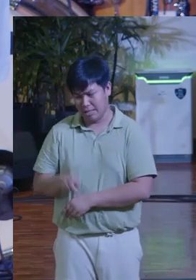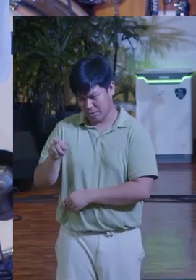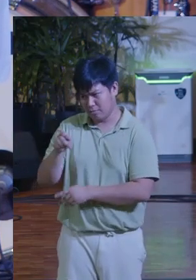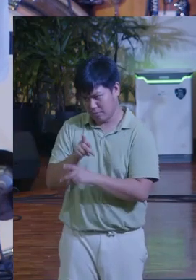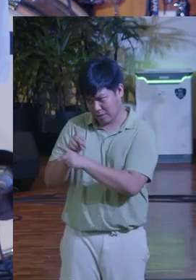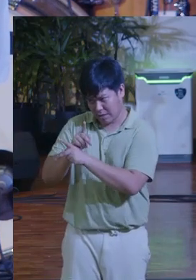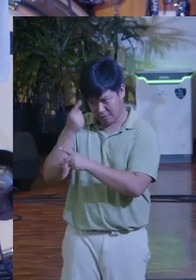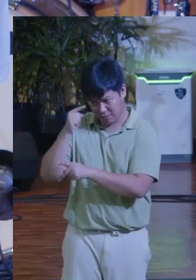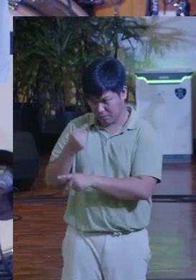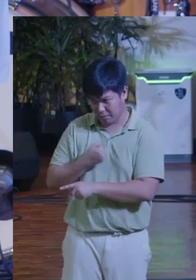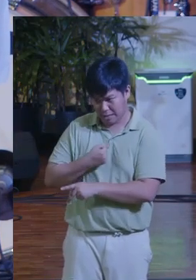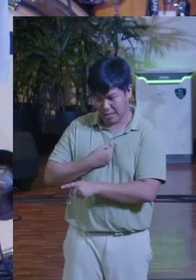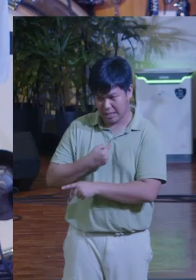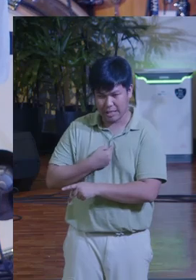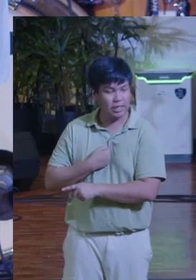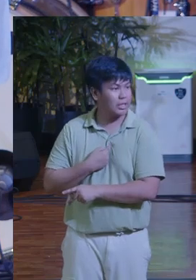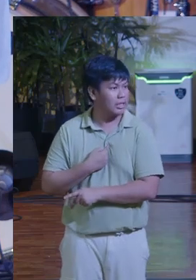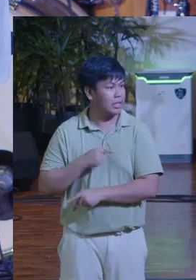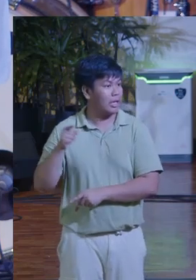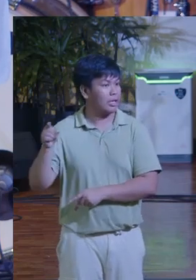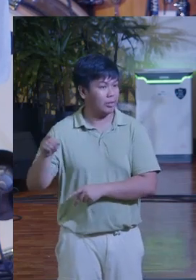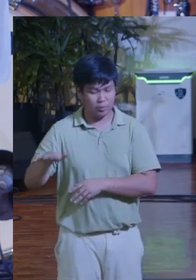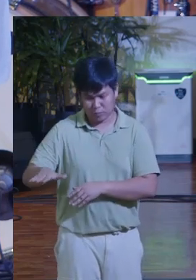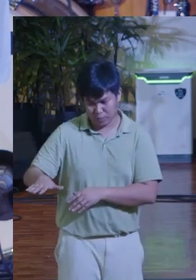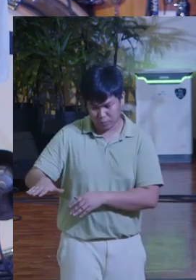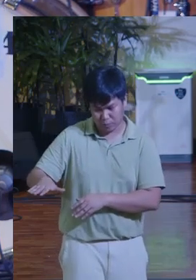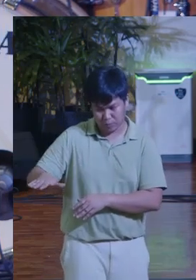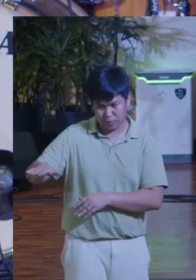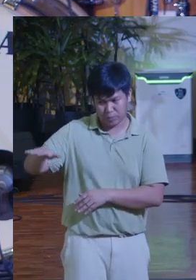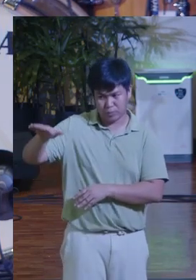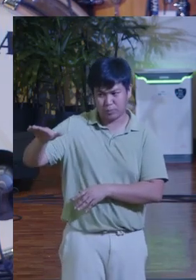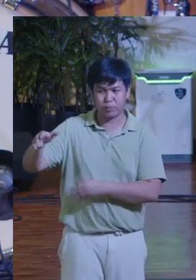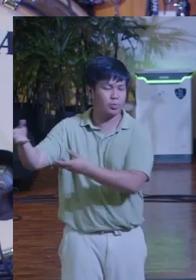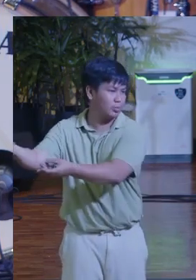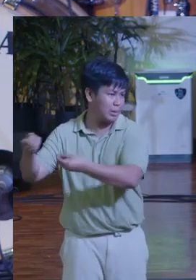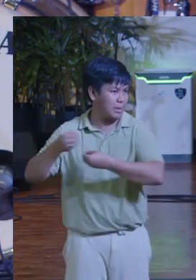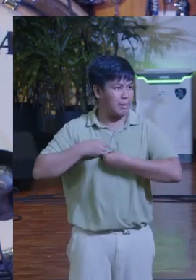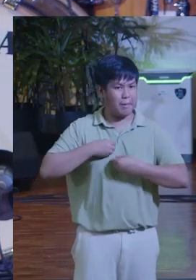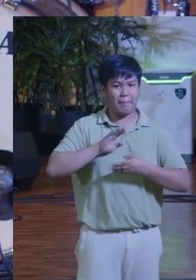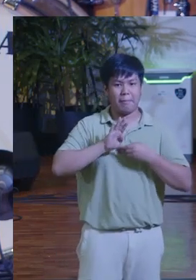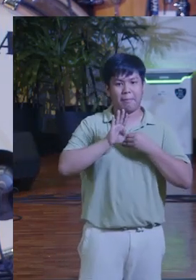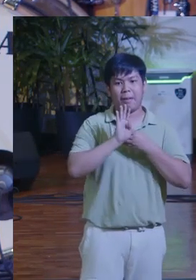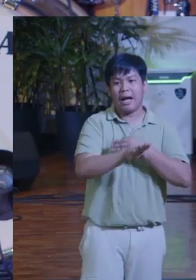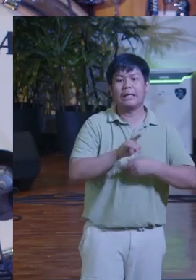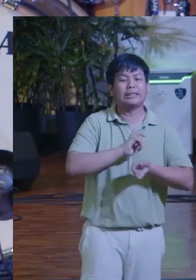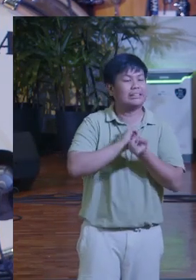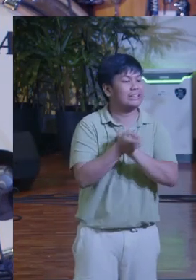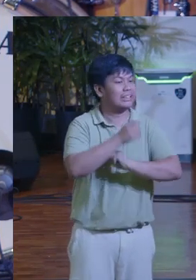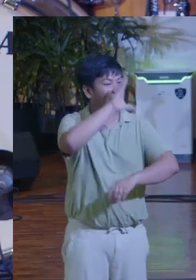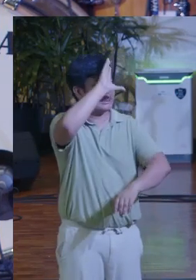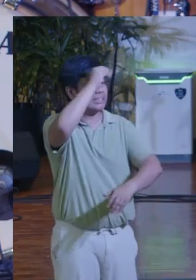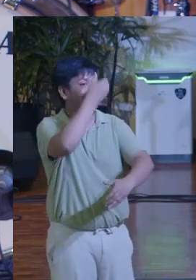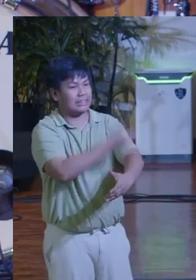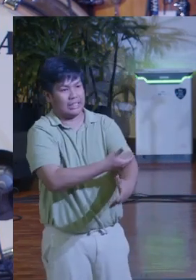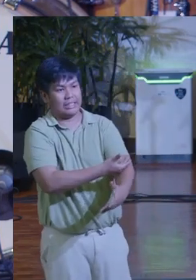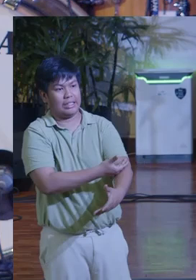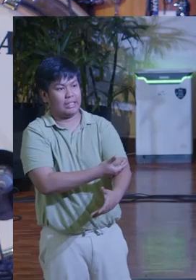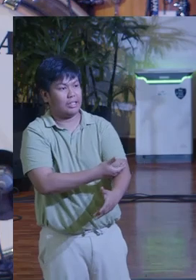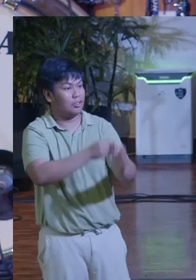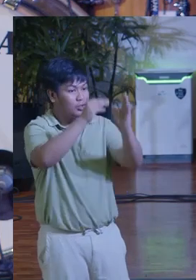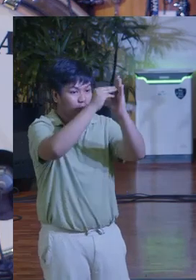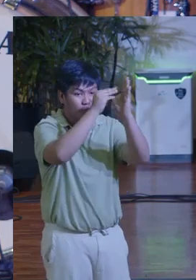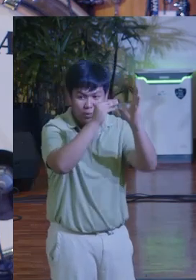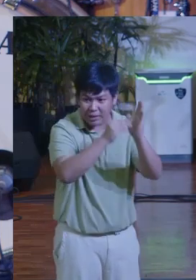him. When the child grew older, she brought him to Pharaoh's daughter, and he became her son. Anong kanya ginawa kay